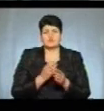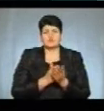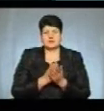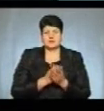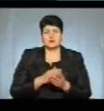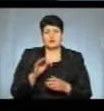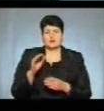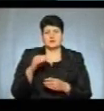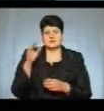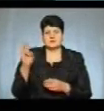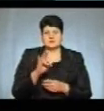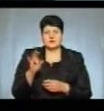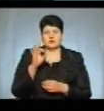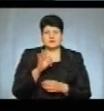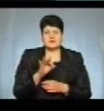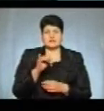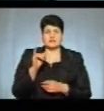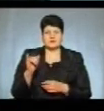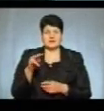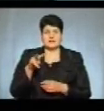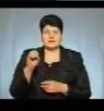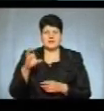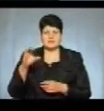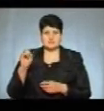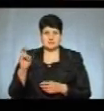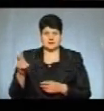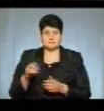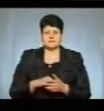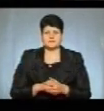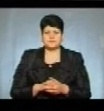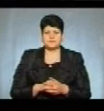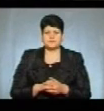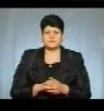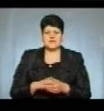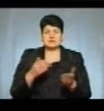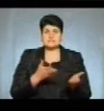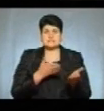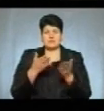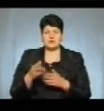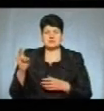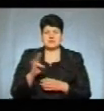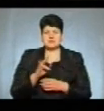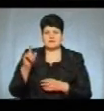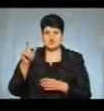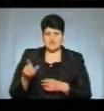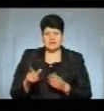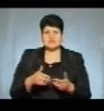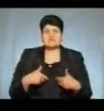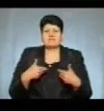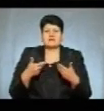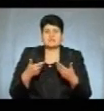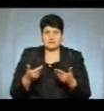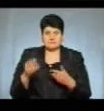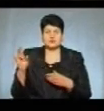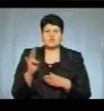отець Іван Лесик, який також був на зборах 13 січня. Запрошений священник звертався до